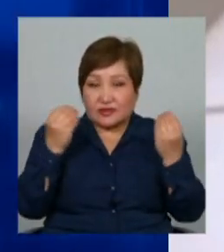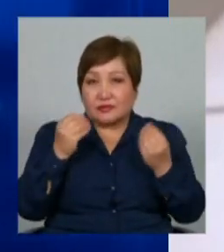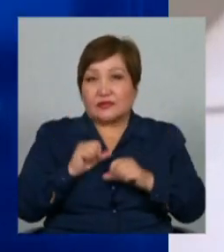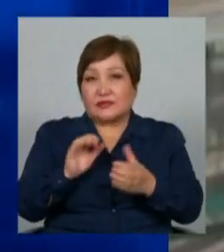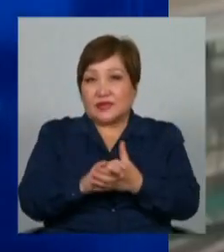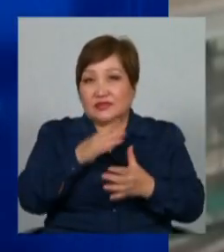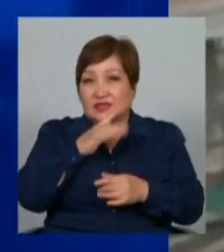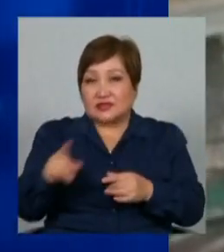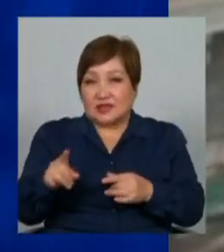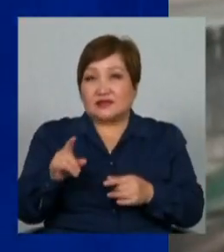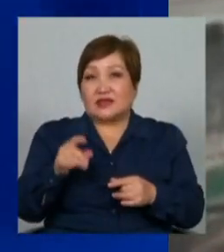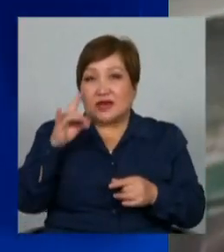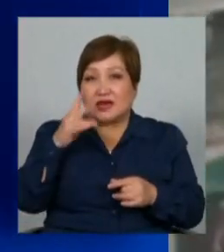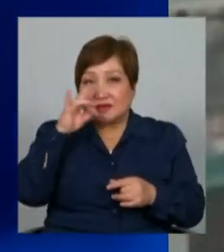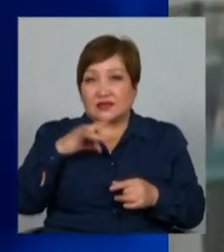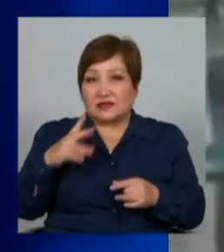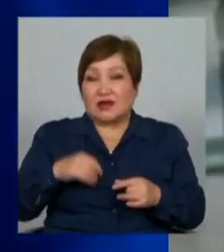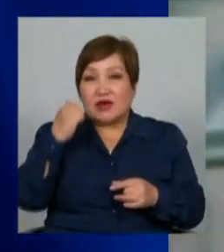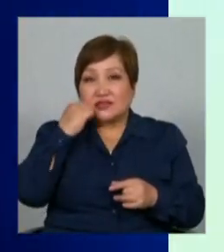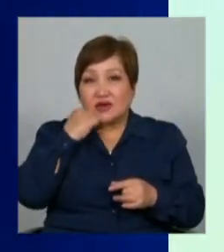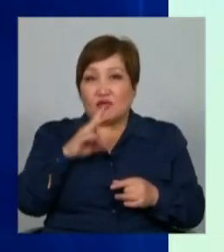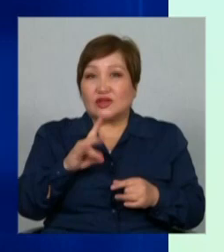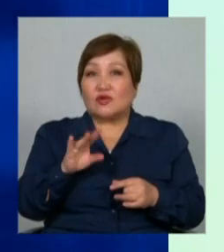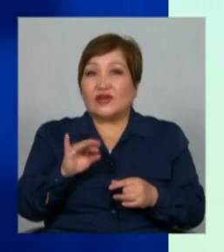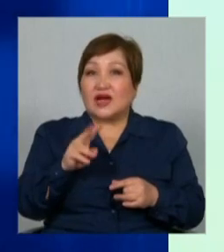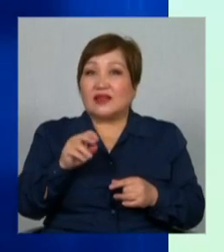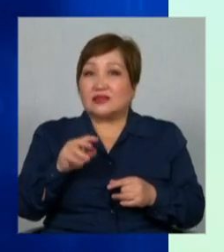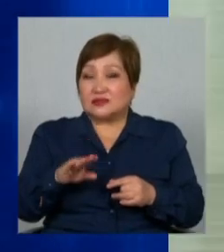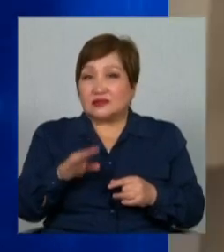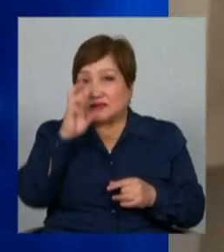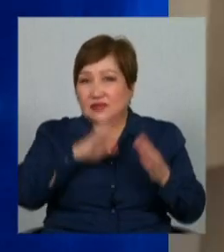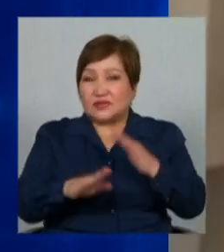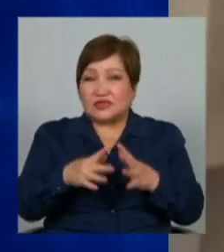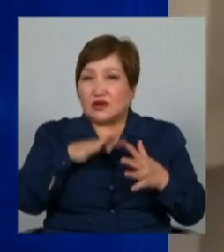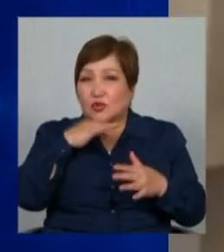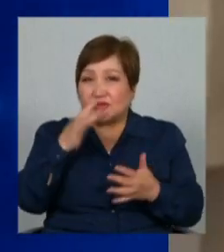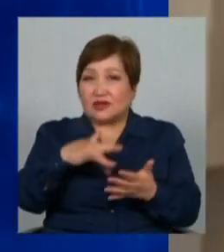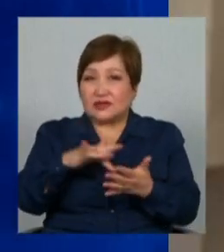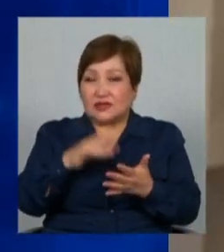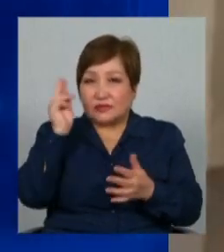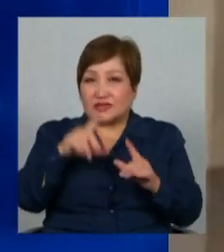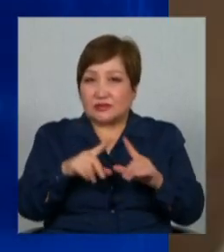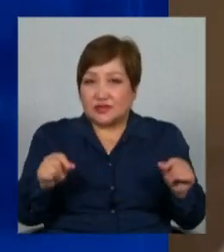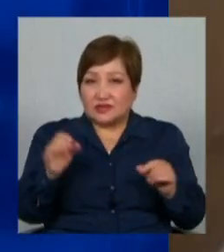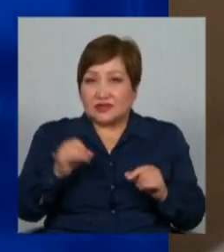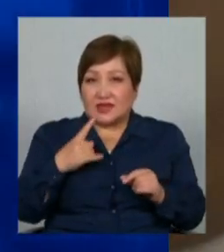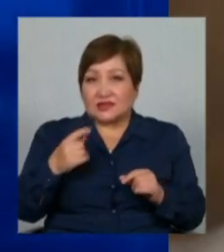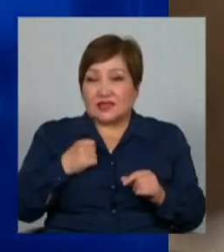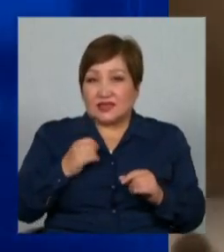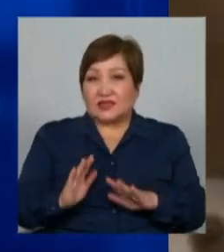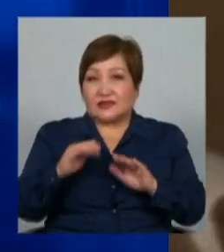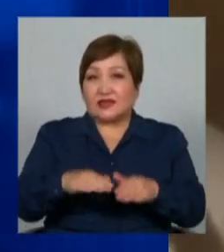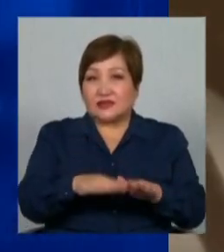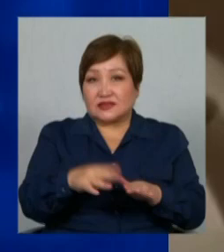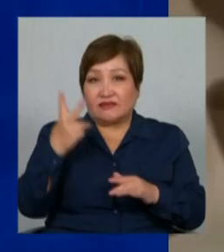ерлігі еленіп Мәскеудегі, Новосокалиникидегі, одан бөлі еліміздің көптеген қаласындағы мектептерге, сондай ақ әскери теңіз флотының